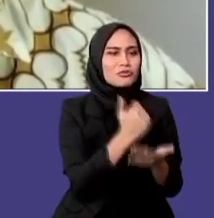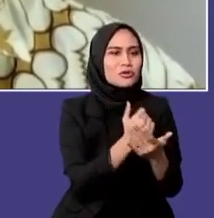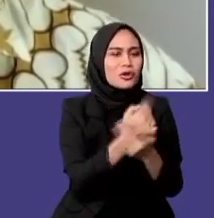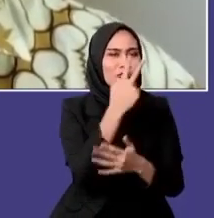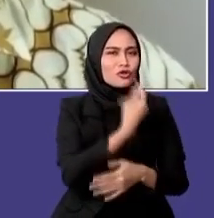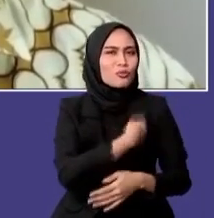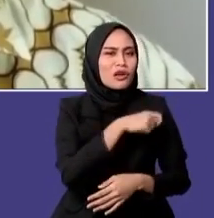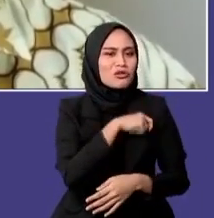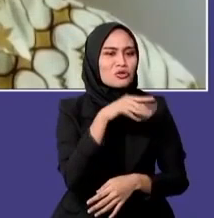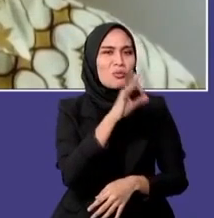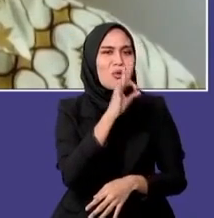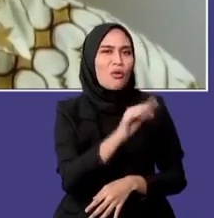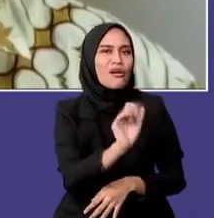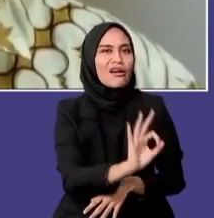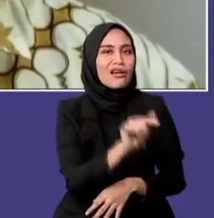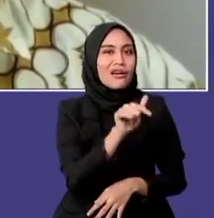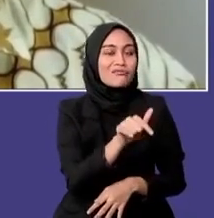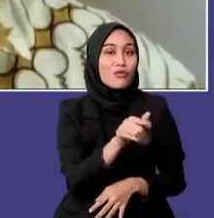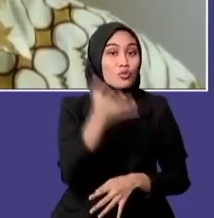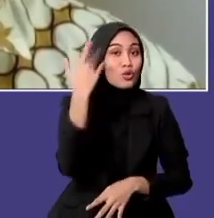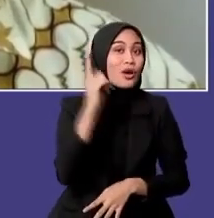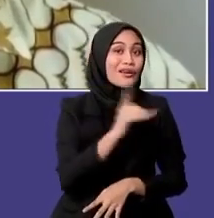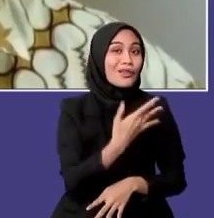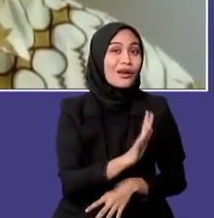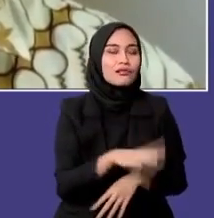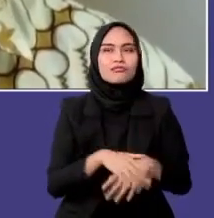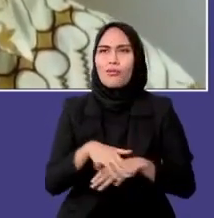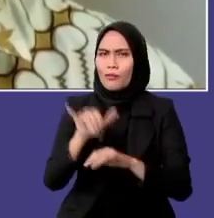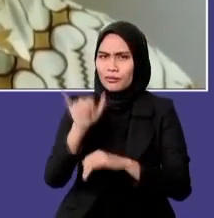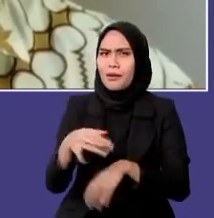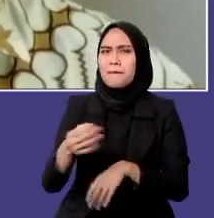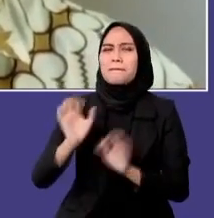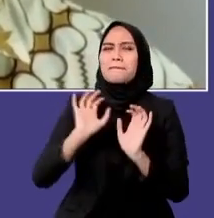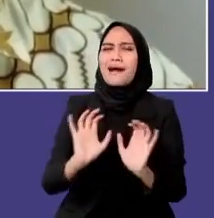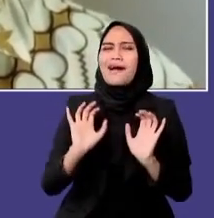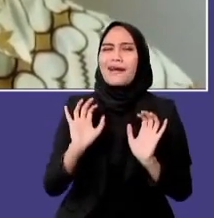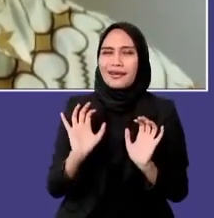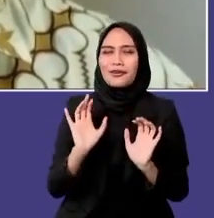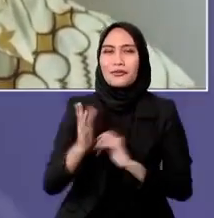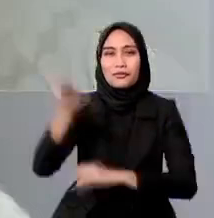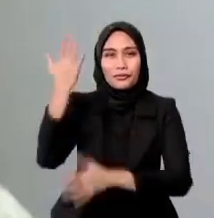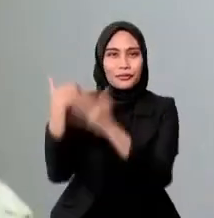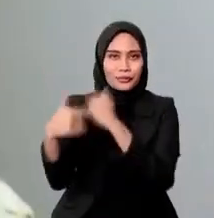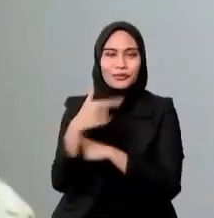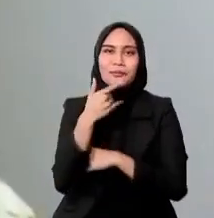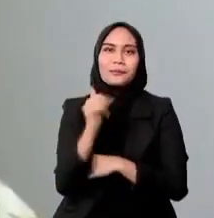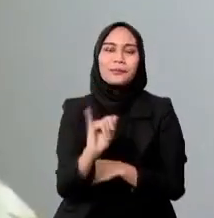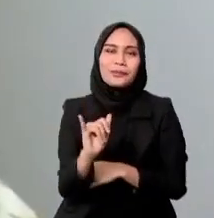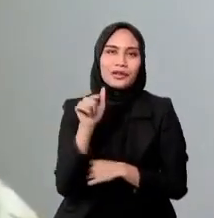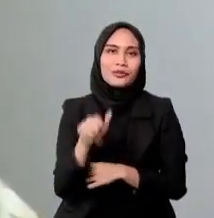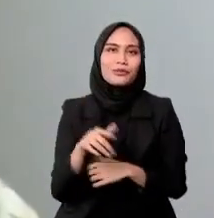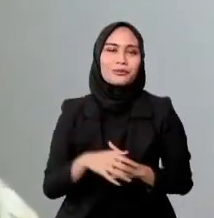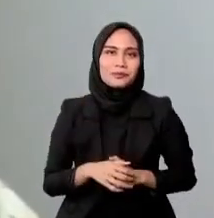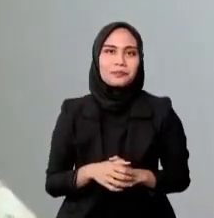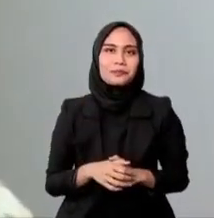juga masa-masa itu mengalami hoax juga? Oh, banyak sekali kalau misalkan kita melihat koran-koran sezaman pada saat itu, karena